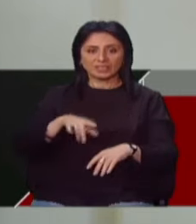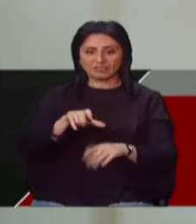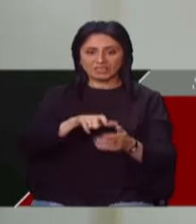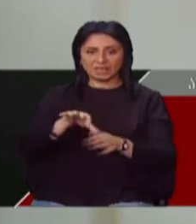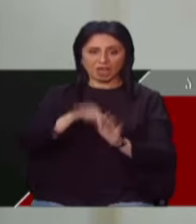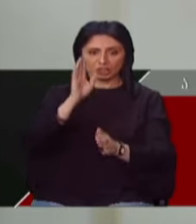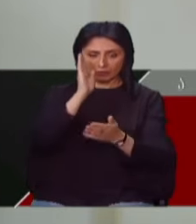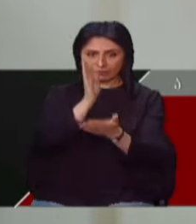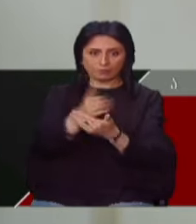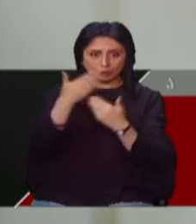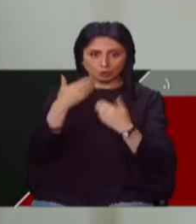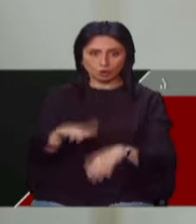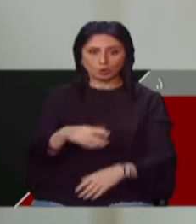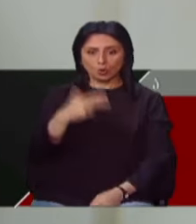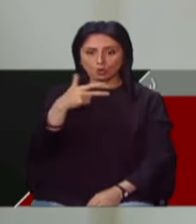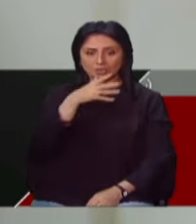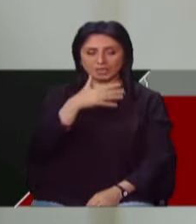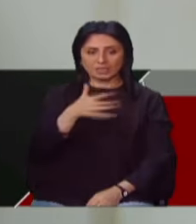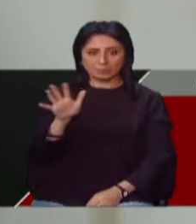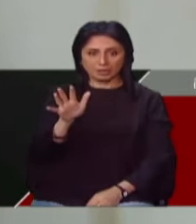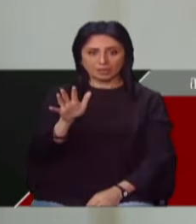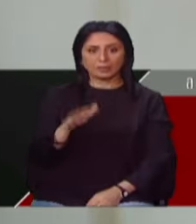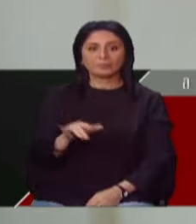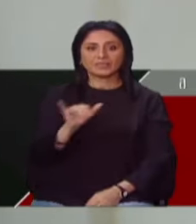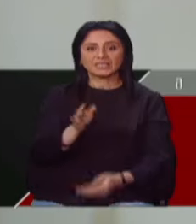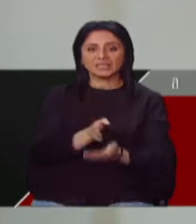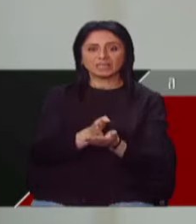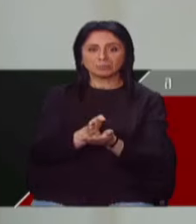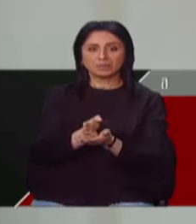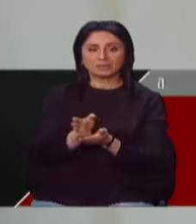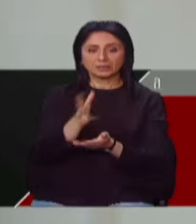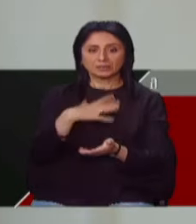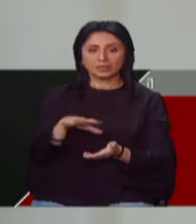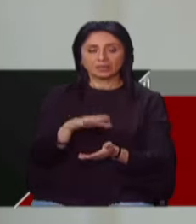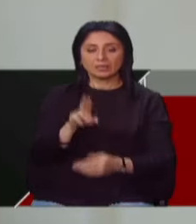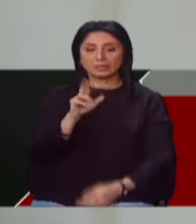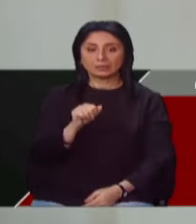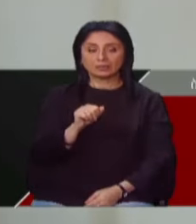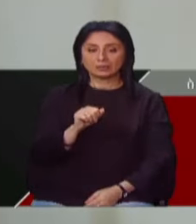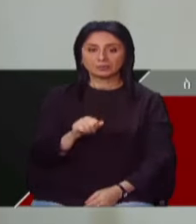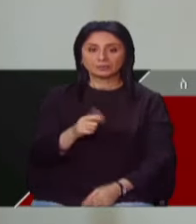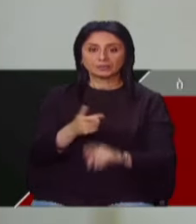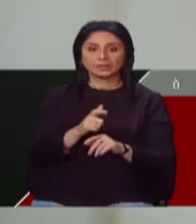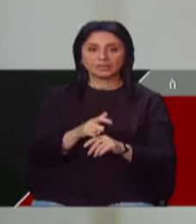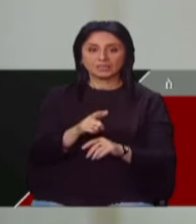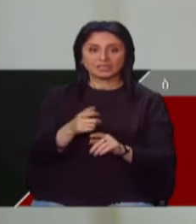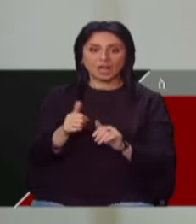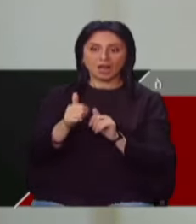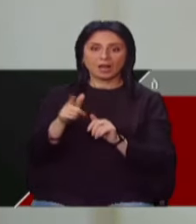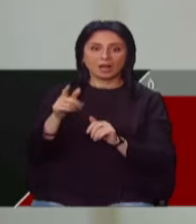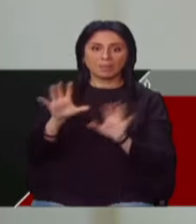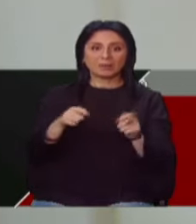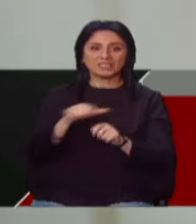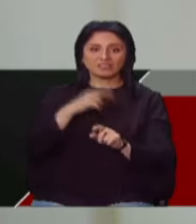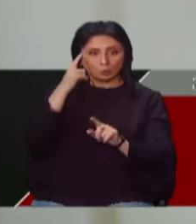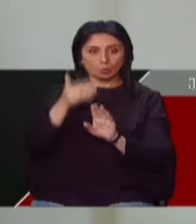გზა არჩეული აქვს უკვე 30 წელზე მეტია საითაც მიდის ქვეყანა და ძალიან უკან არის